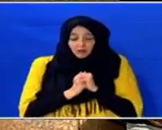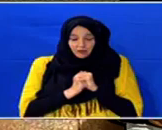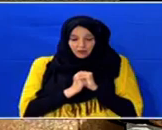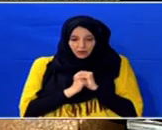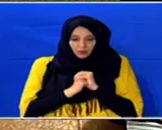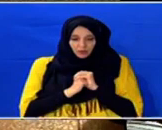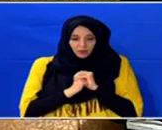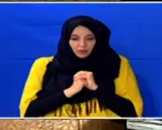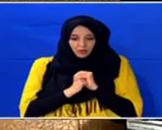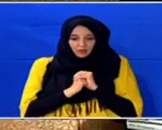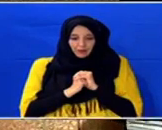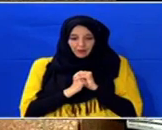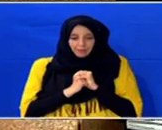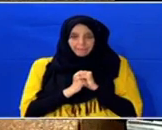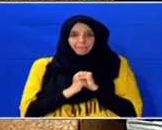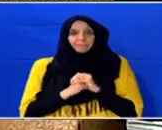أمل.